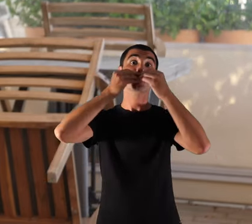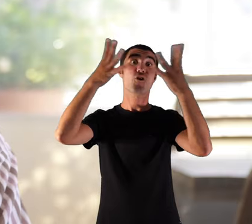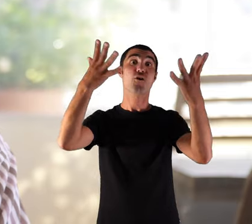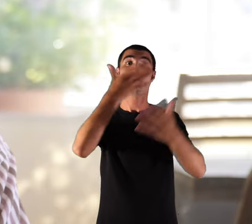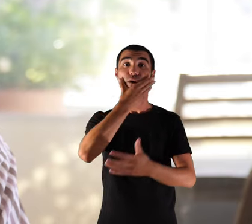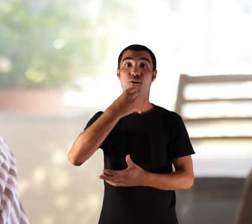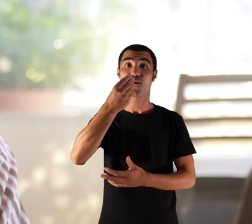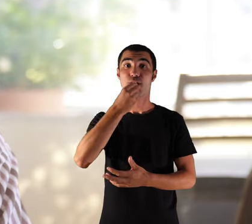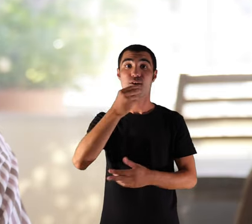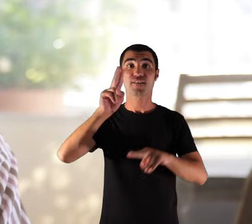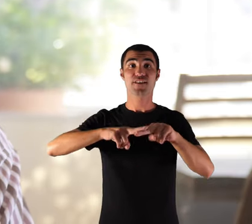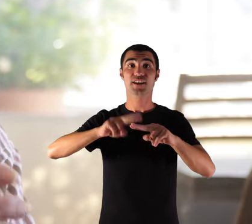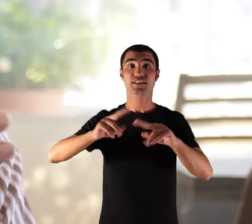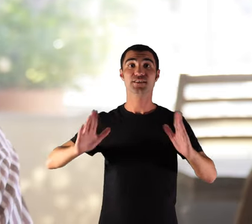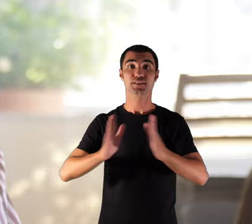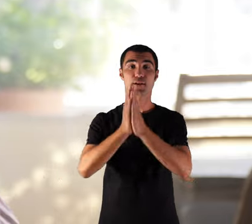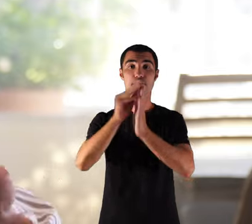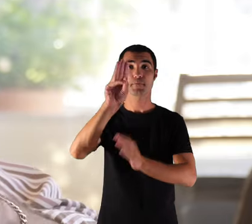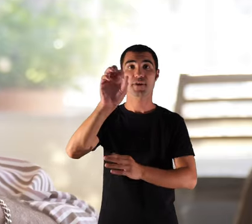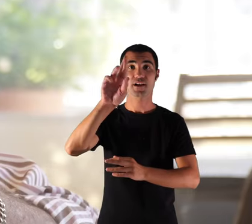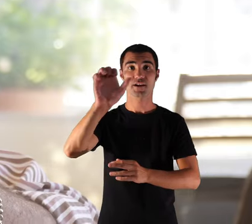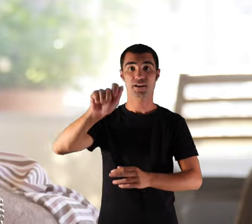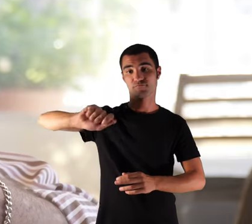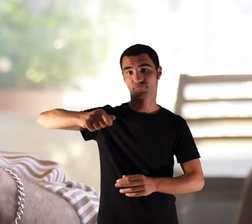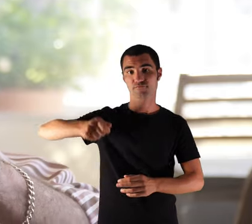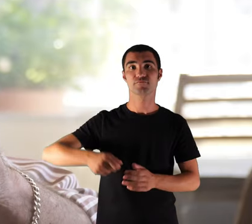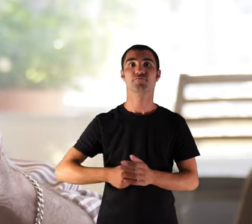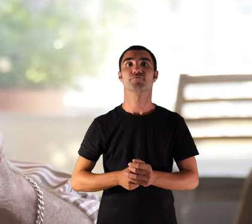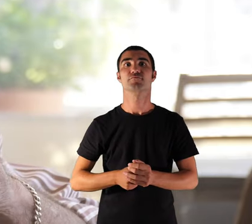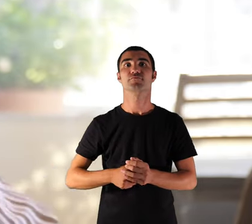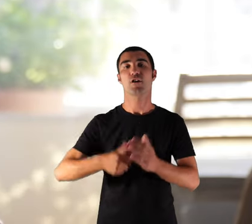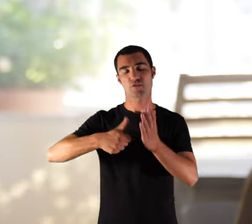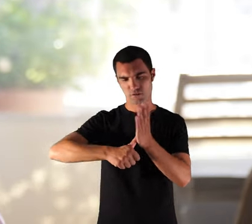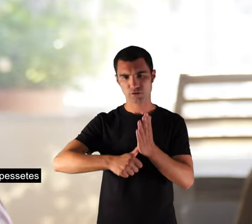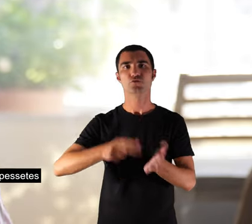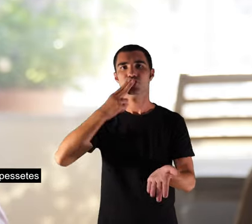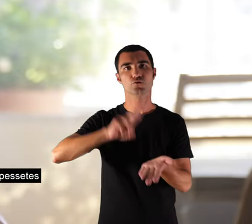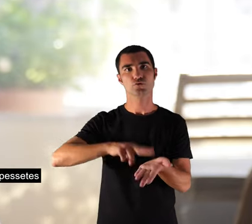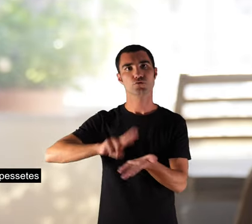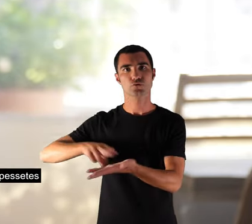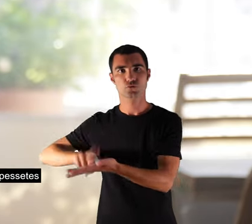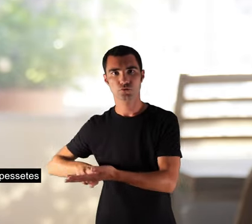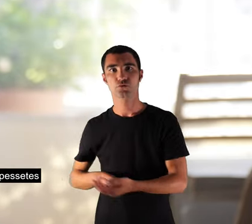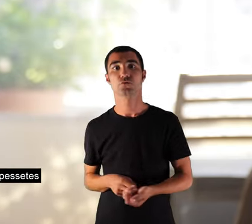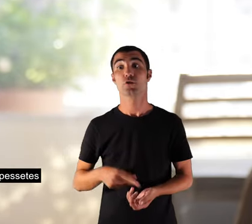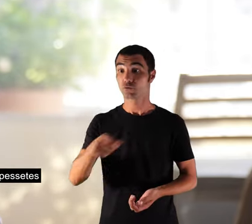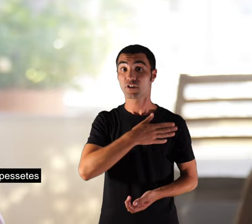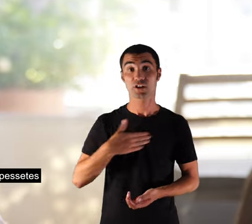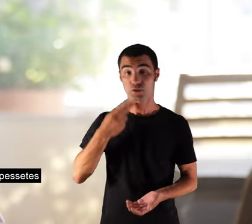guapes. Les festes de Sant Pere feien carnets de socios. I els qui volia fer